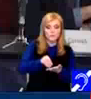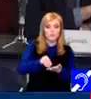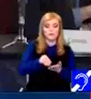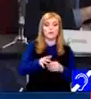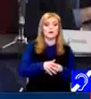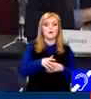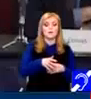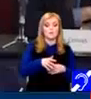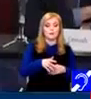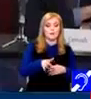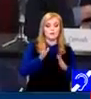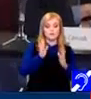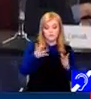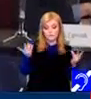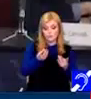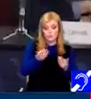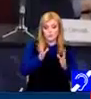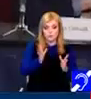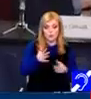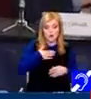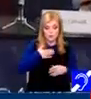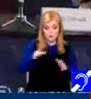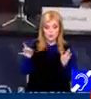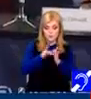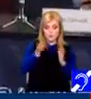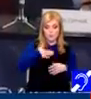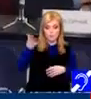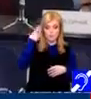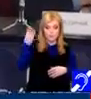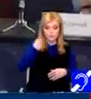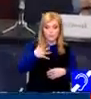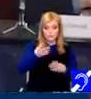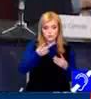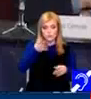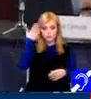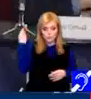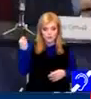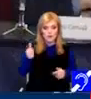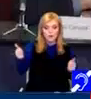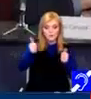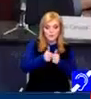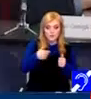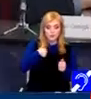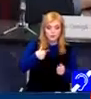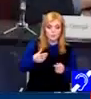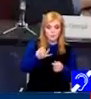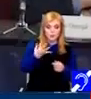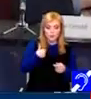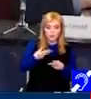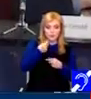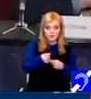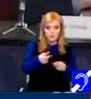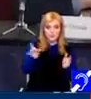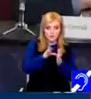prețurile, atunci da, la centrala termoelectrică moldovenească poate fi mai ieftin. Dar să nu uităm că pe lângă prețul pe care noi îl plătim pentru energie